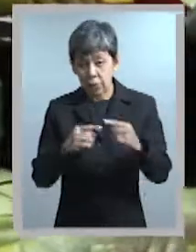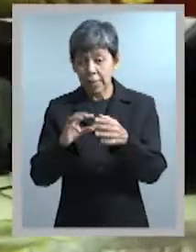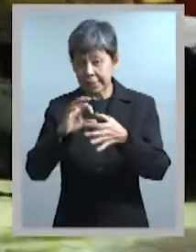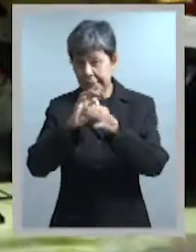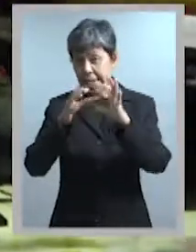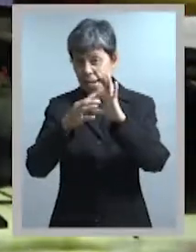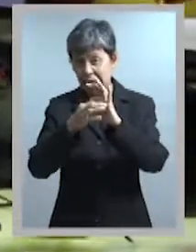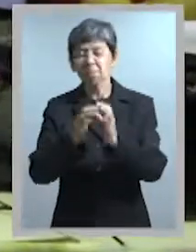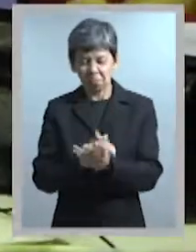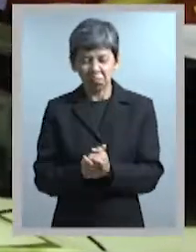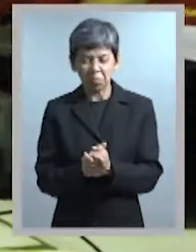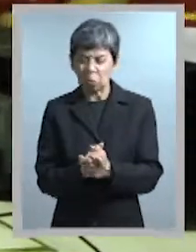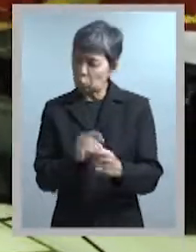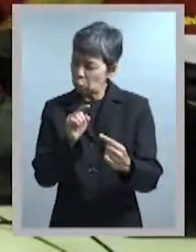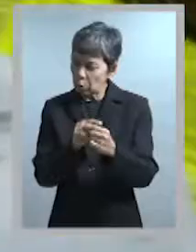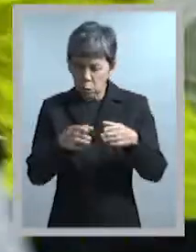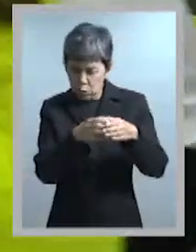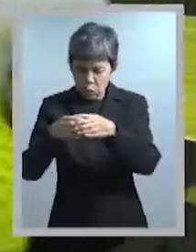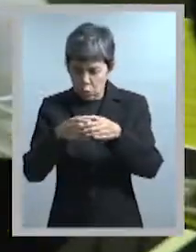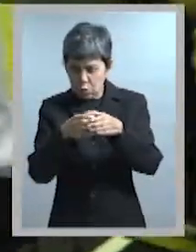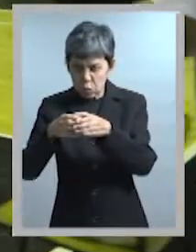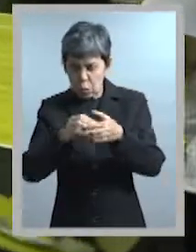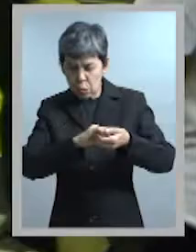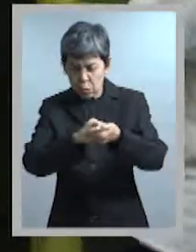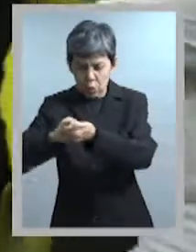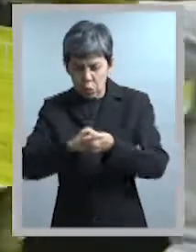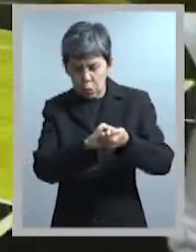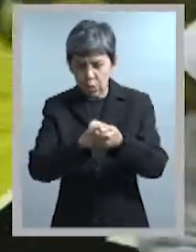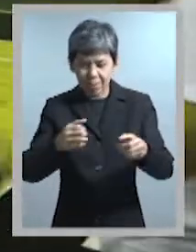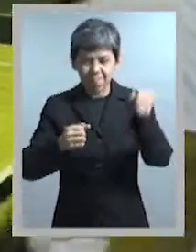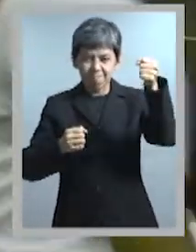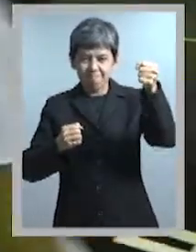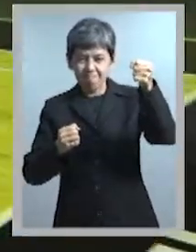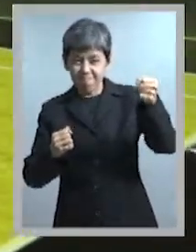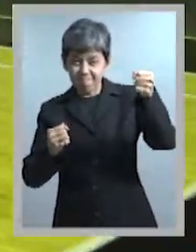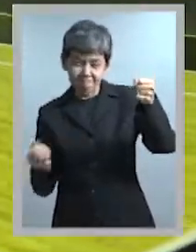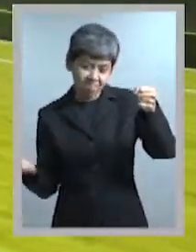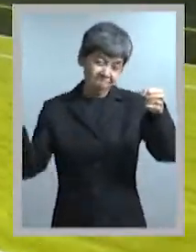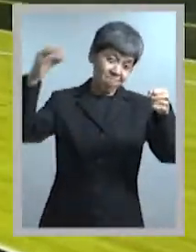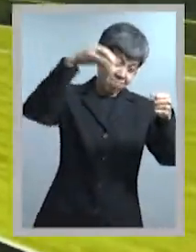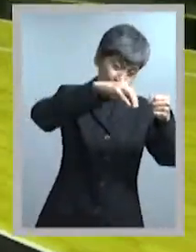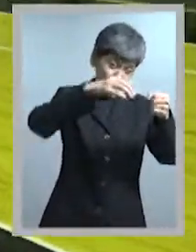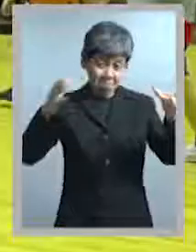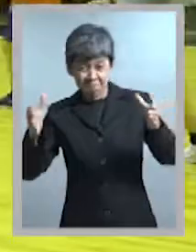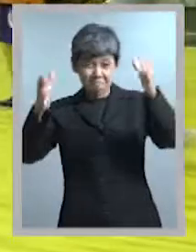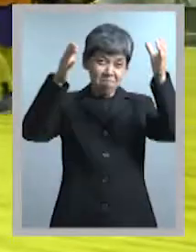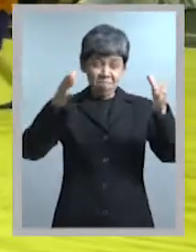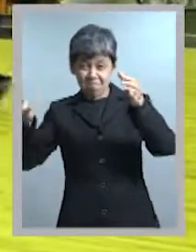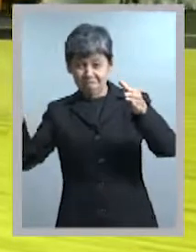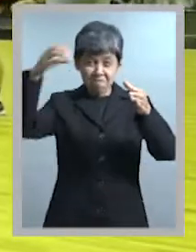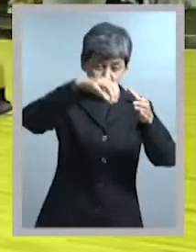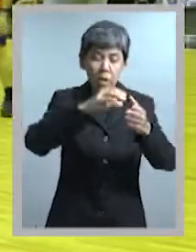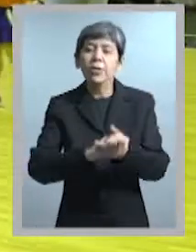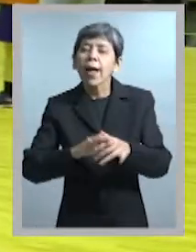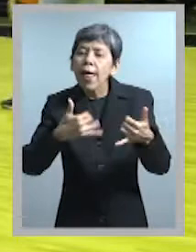มาต่อกันที่กีฬาที่ต้องใช้ความแม่นยำและทีมเวิร์คในการเล่นซึ่งก็คือกีฬาแชร์บอลนั่นเองครับโดยแชร์บอลนั้นเป็นกี